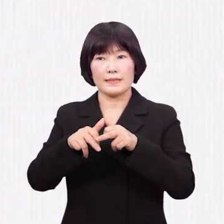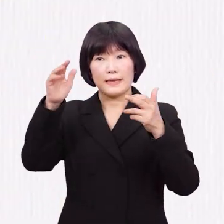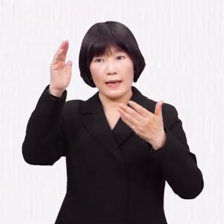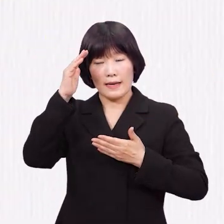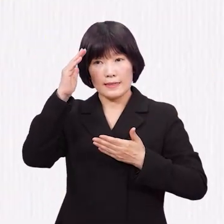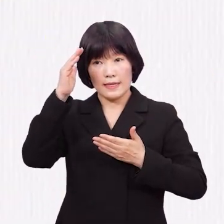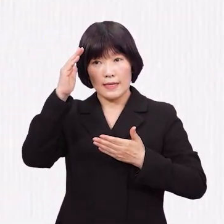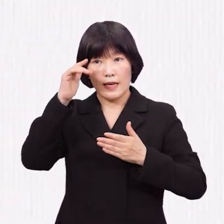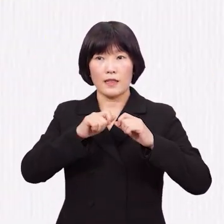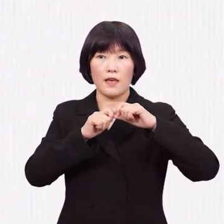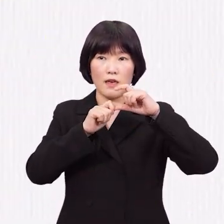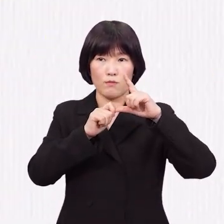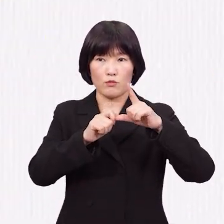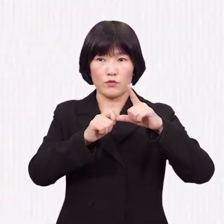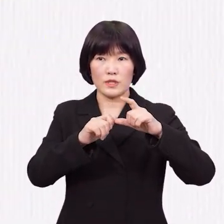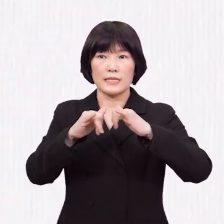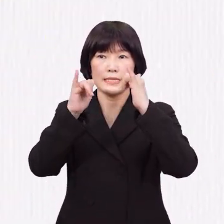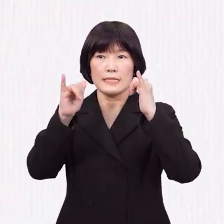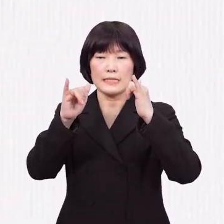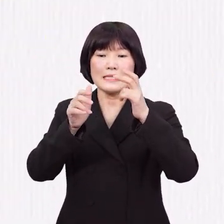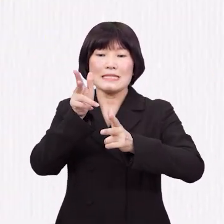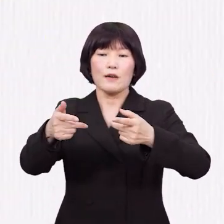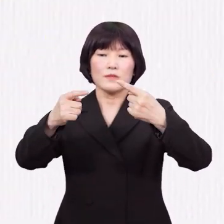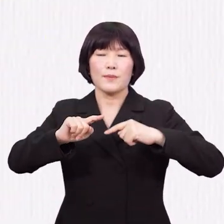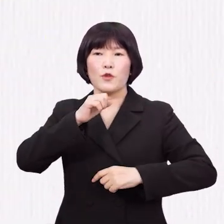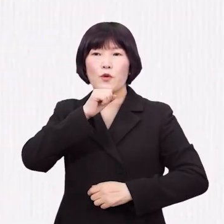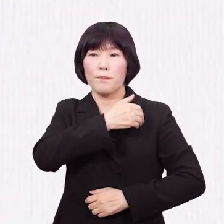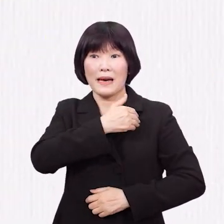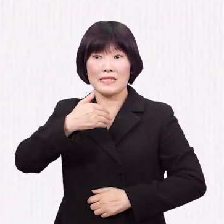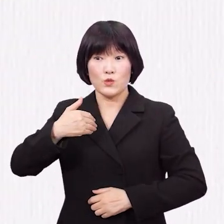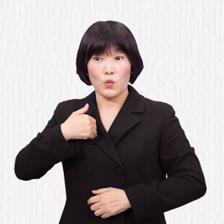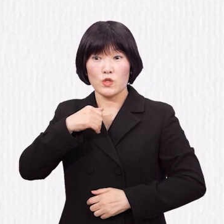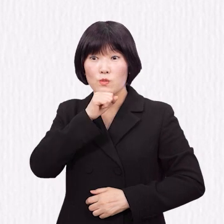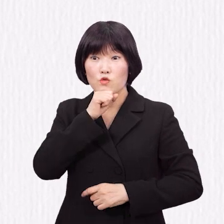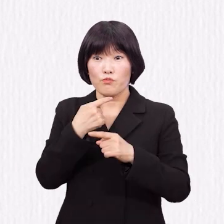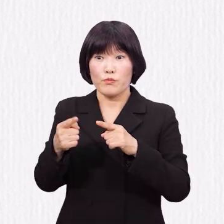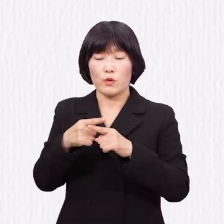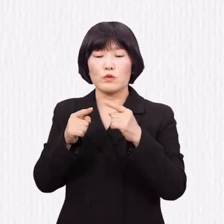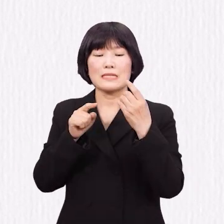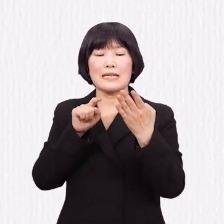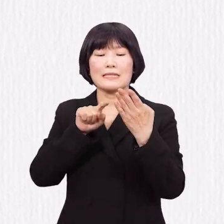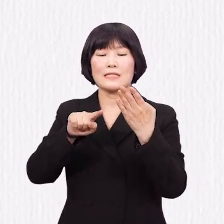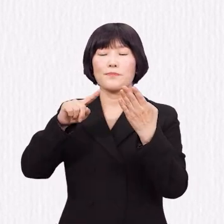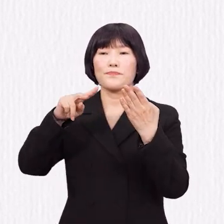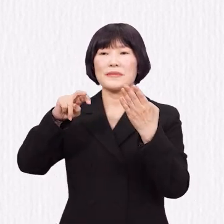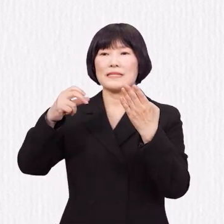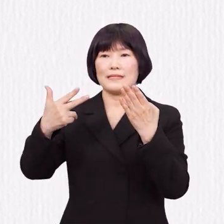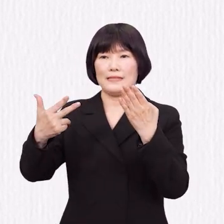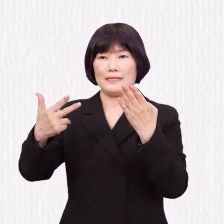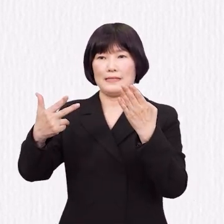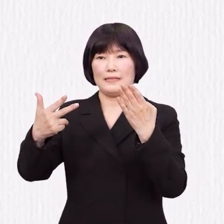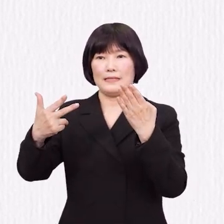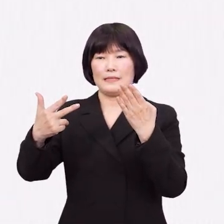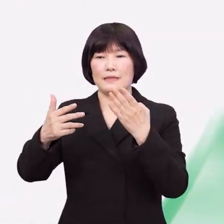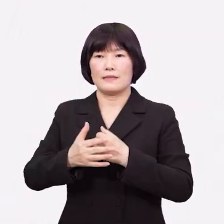장애학생들의 전반적인 사업 참여 만족도는 4.27점으로 높은 만족도를 보여주었습니다.